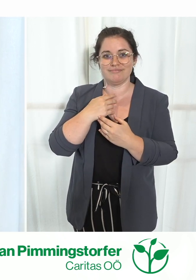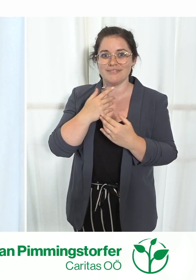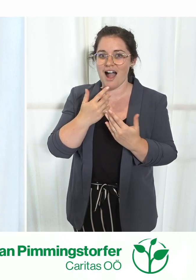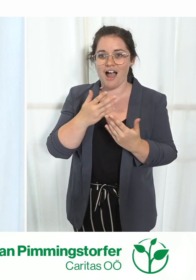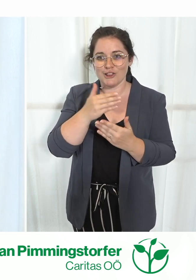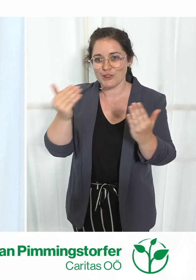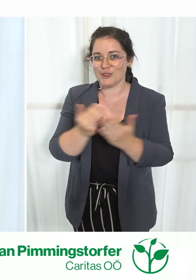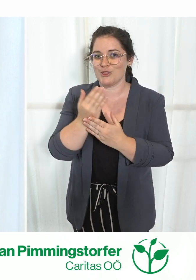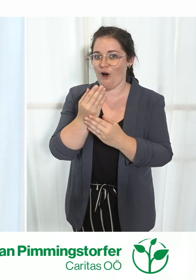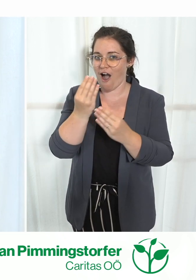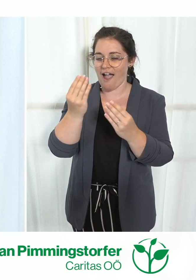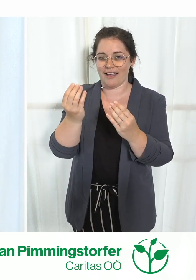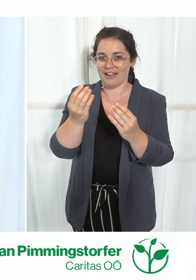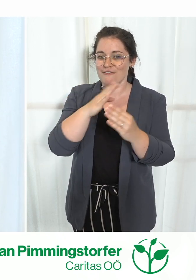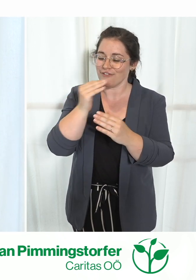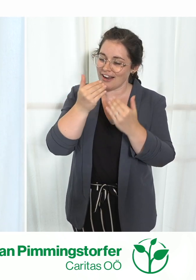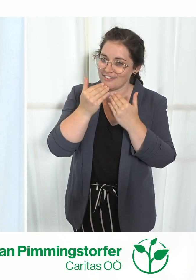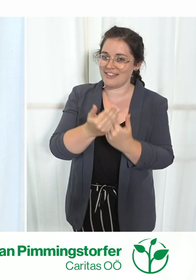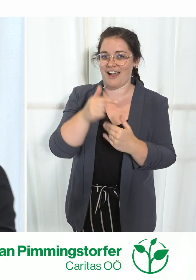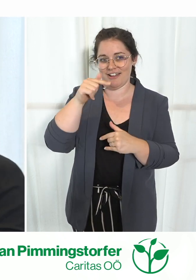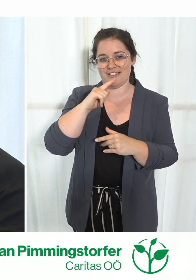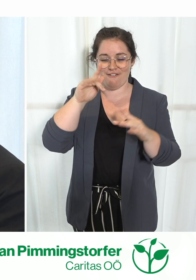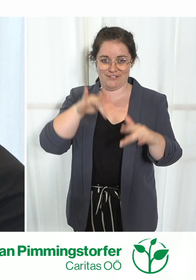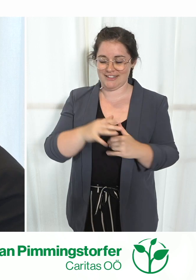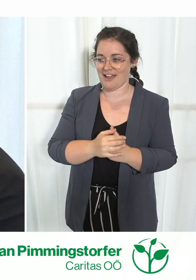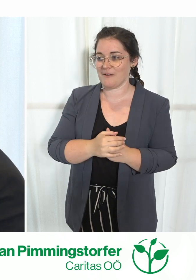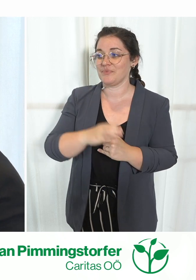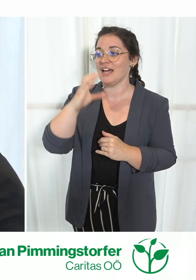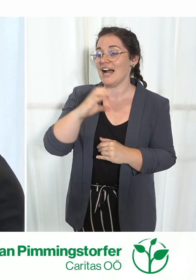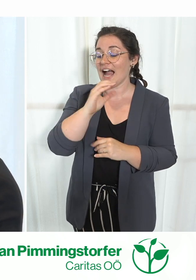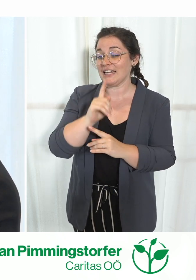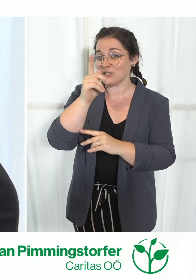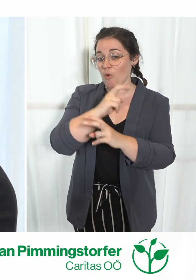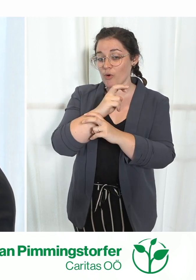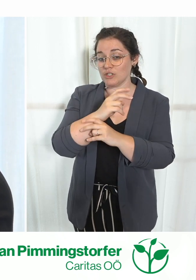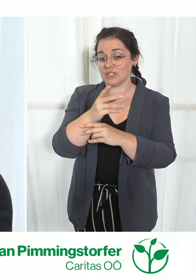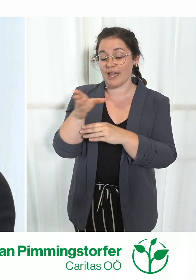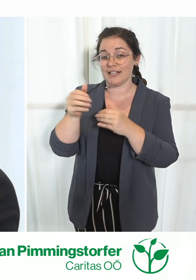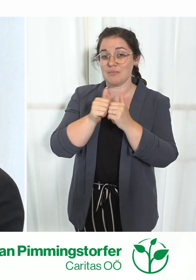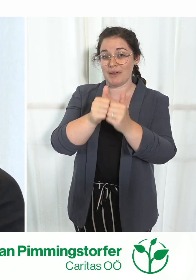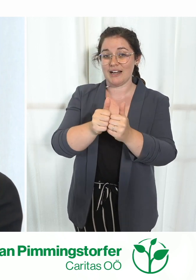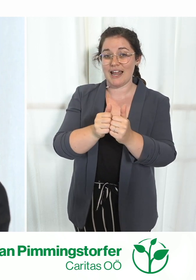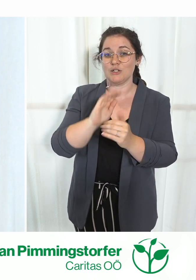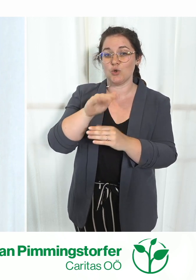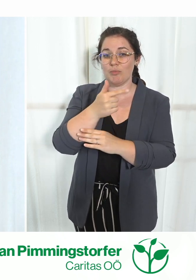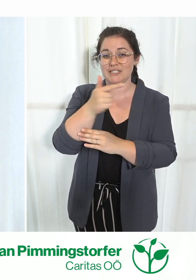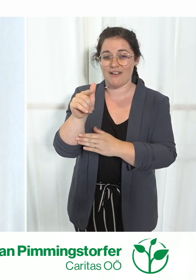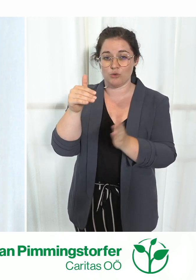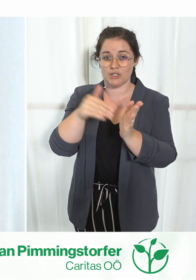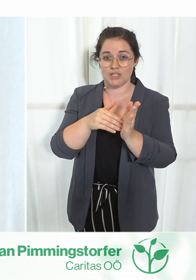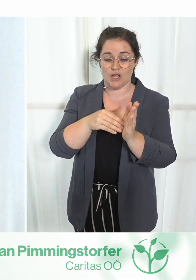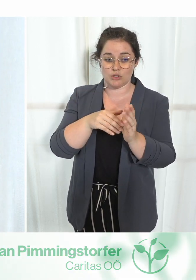neuen Eindrücken. Also vielen Dank, dass wir da sein dürfen. In der Caritas Oberösterreich begleiten mehr als 1200 Mitarbeiterinnen Menschen